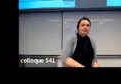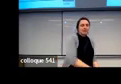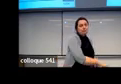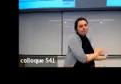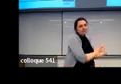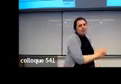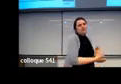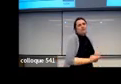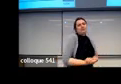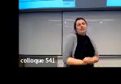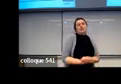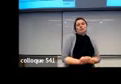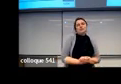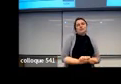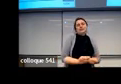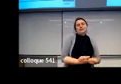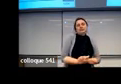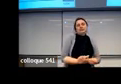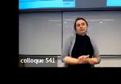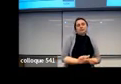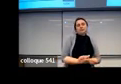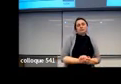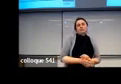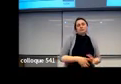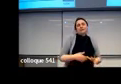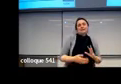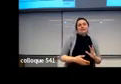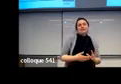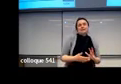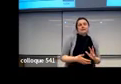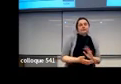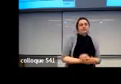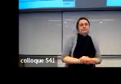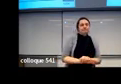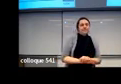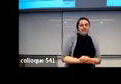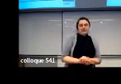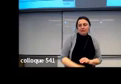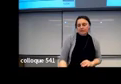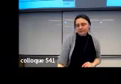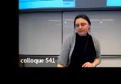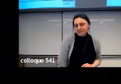dommage. On va essayer de pousser tout ce qui était plus analyse